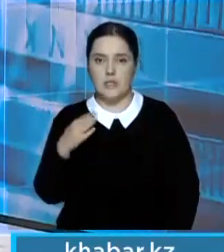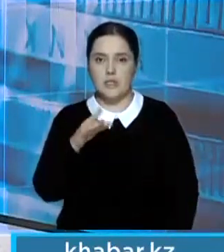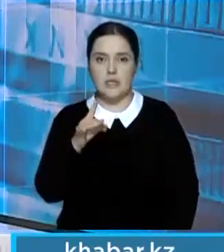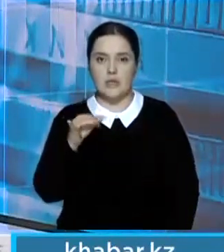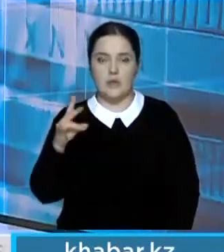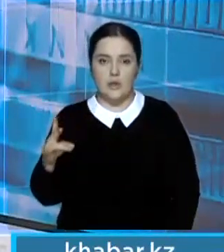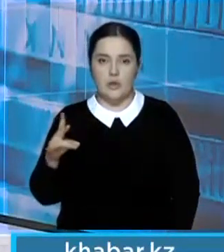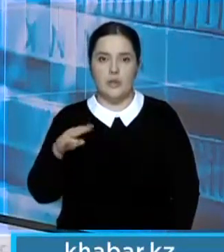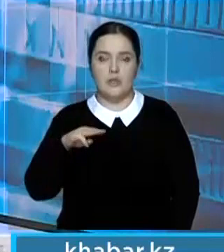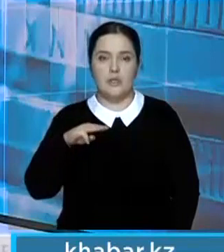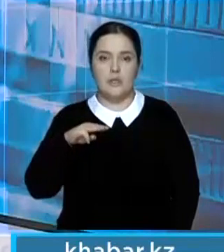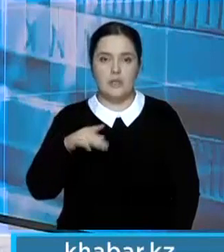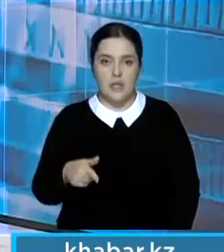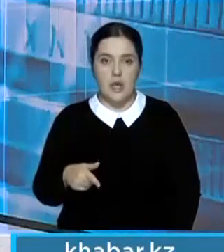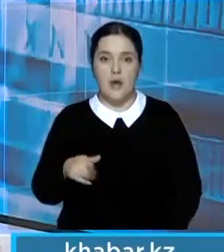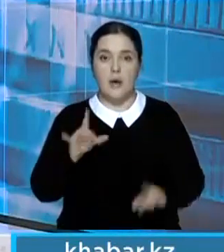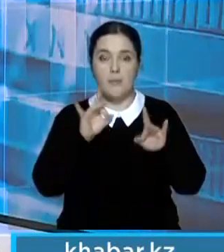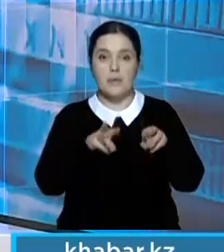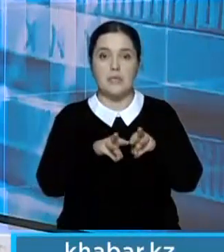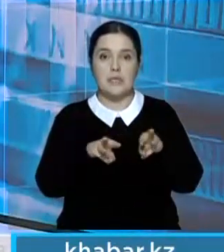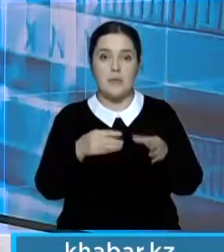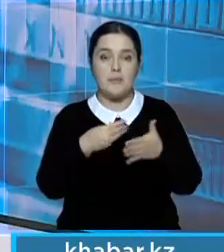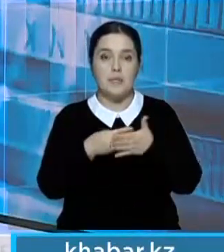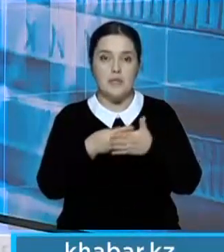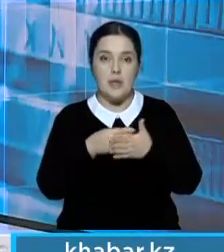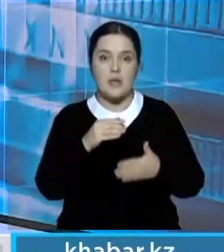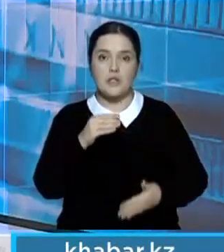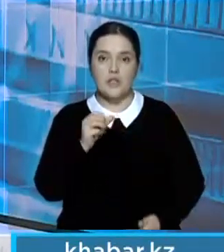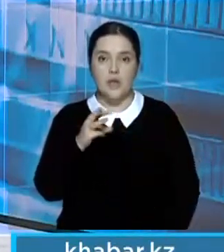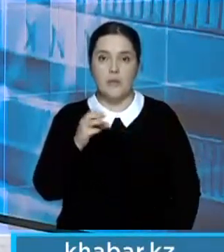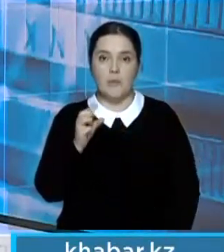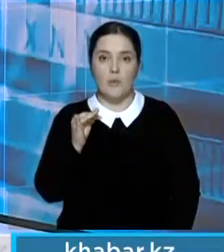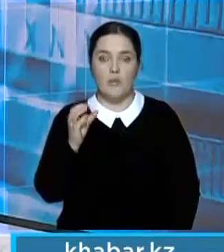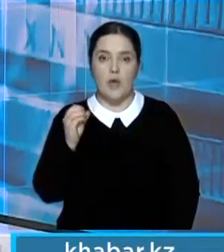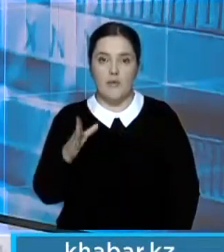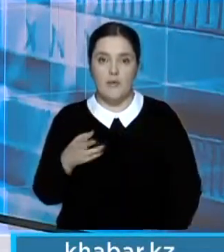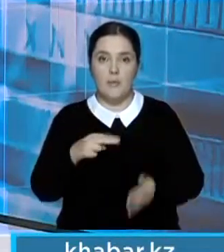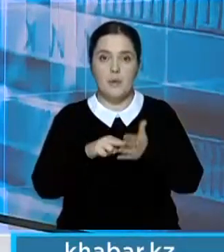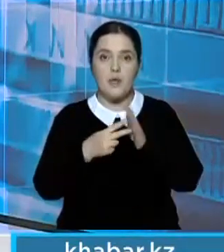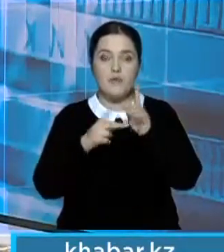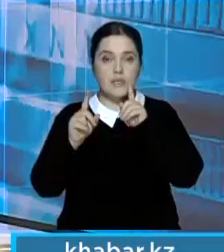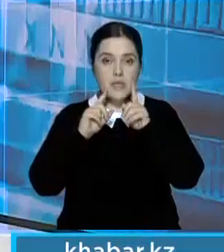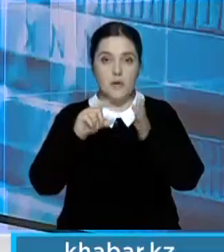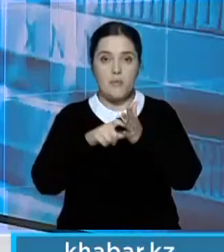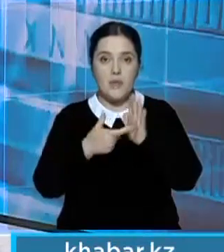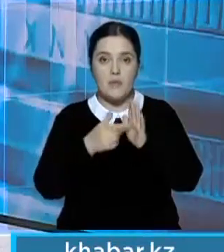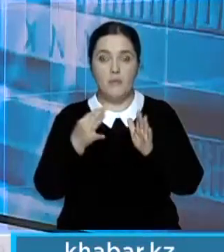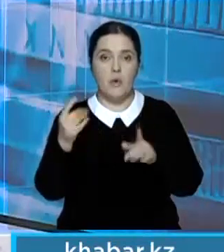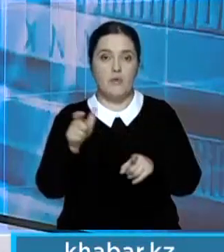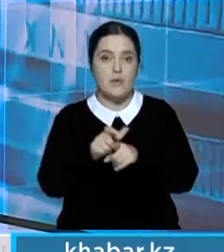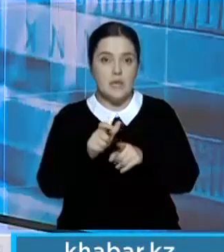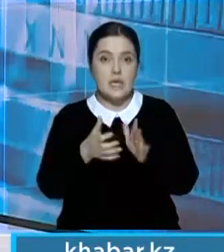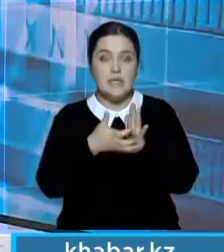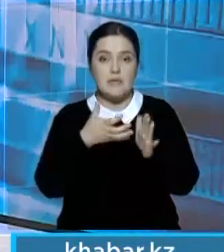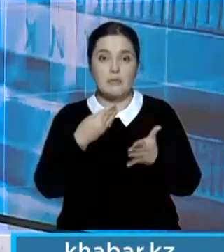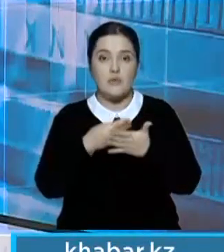примерно 24 триллиона тенге. Об этом рассказал министр финансов Ерулан Джамаубаев в ходе пленарного заседания палаты. По